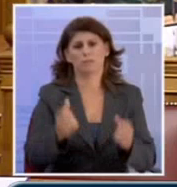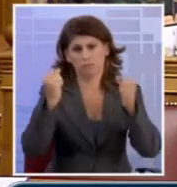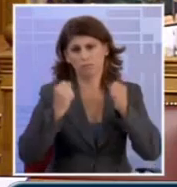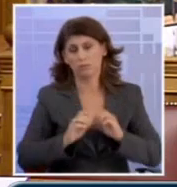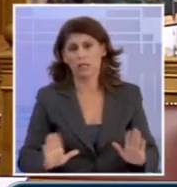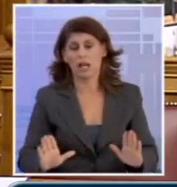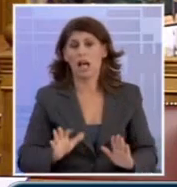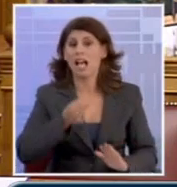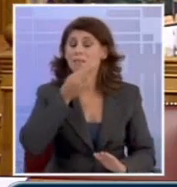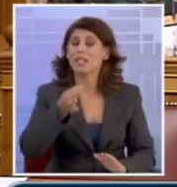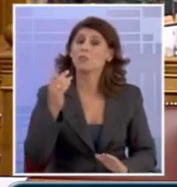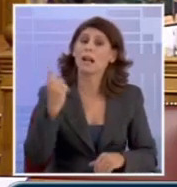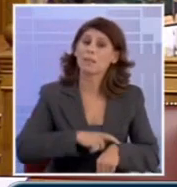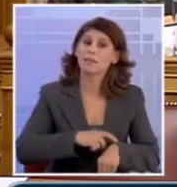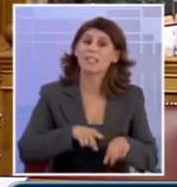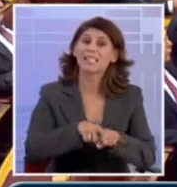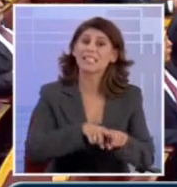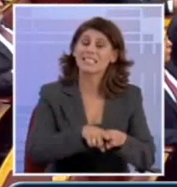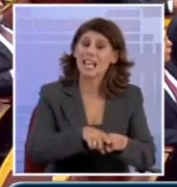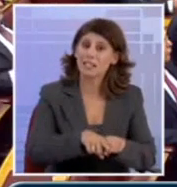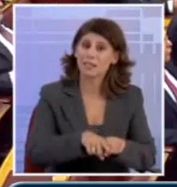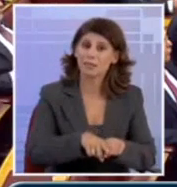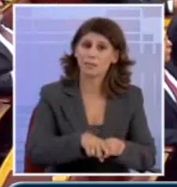Ας μιλήσουμε κάποια στιγμή για τη σχέση